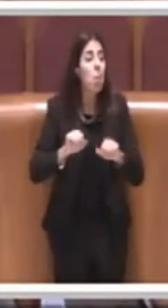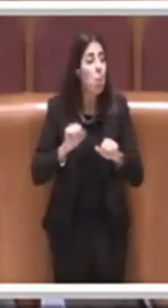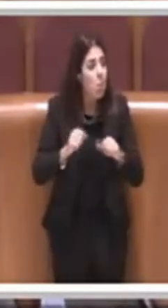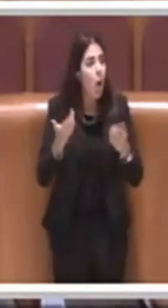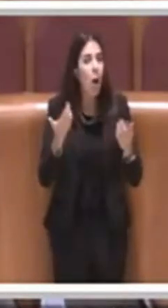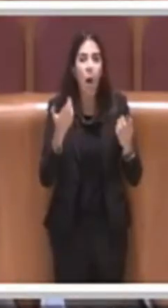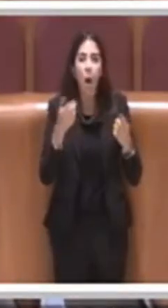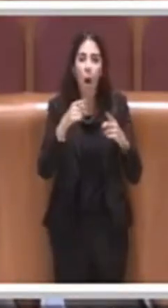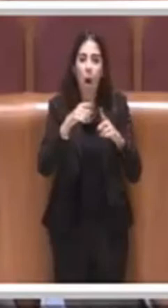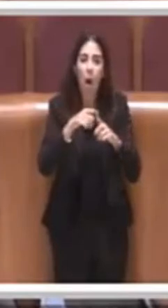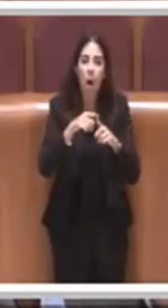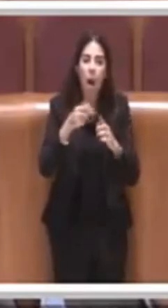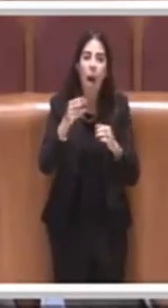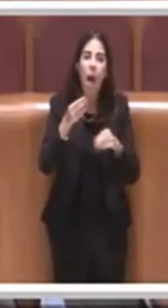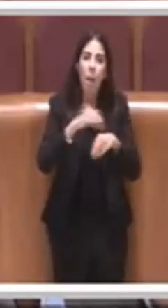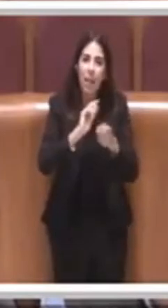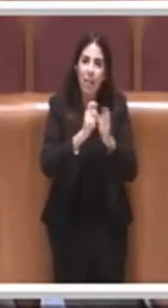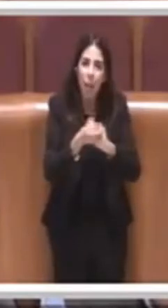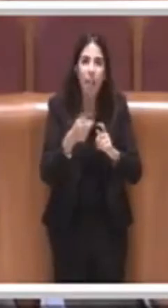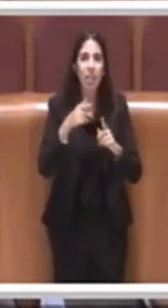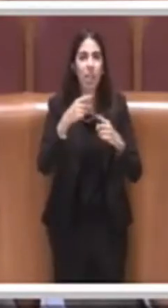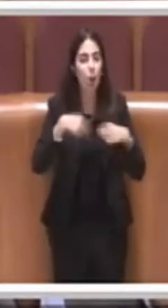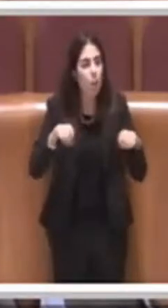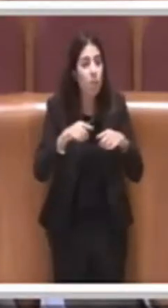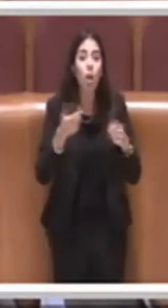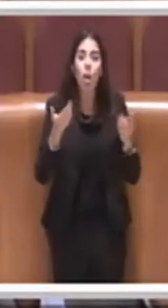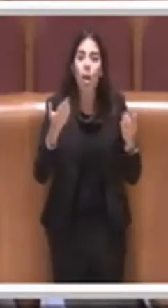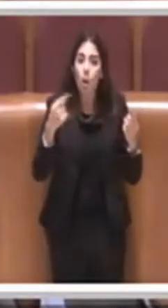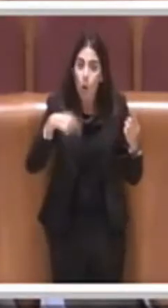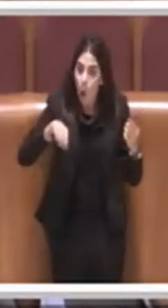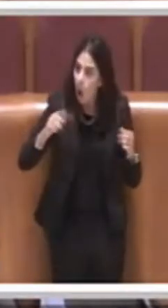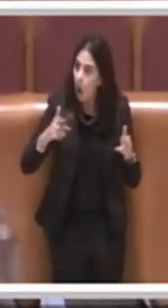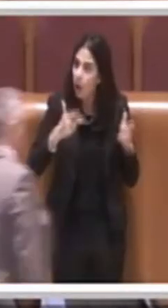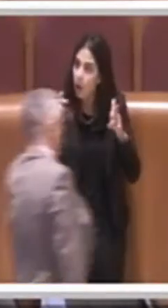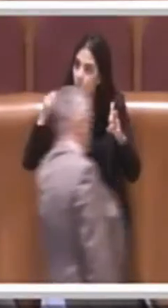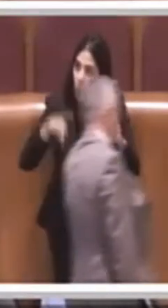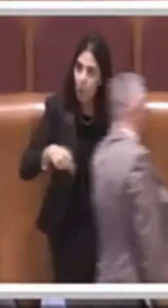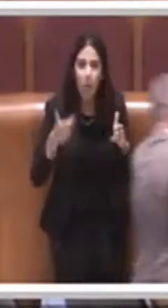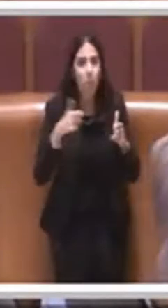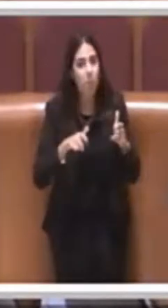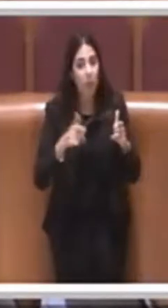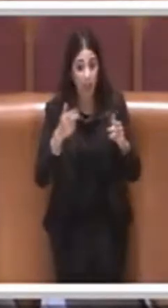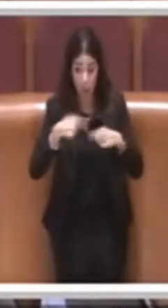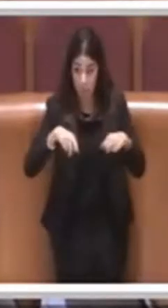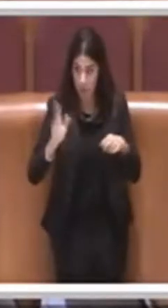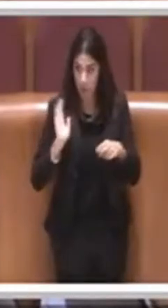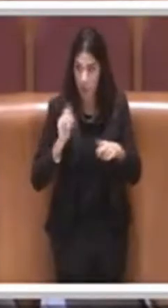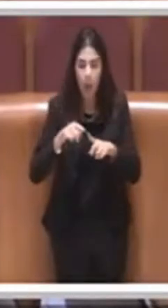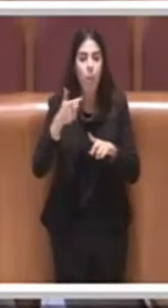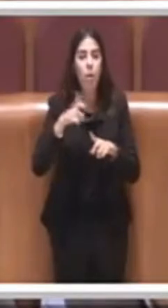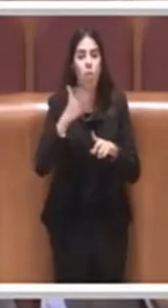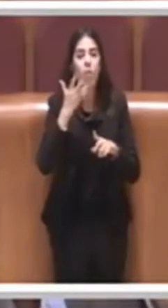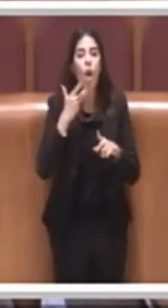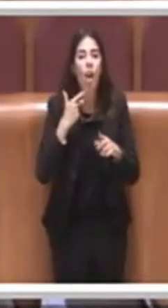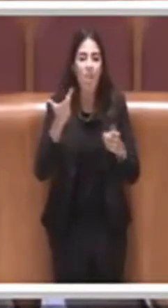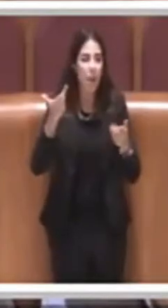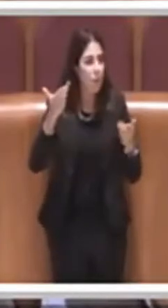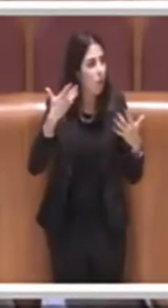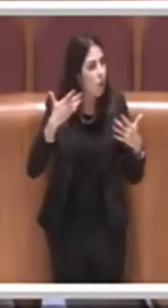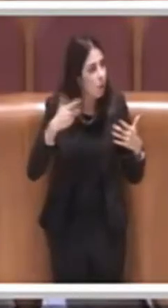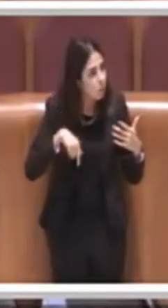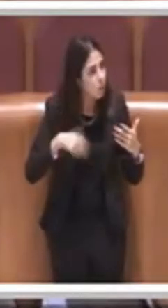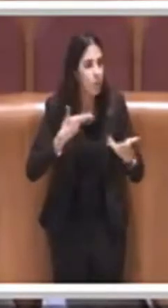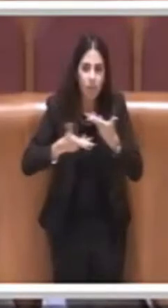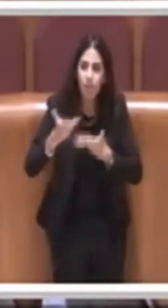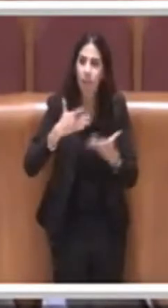quando si condividono, noi li abbiamo portati in commissione per condividerli anche con gli altri, quindi non è che li abbiamo portati oggi in aula